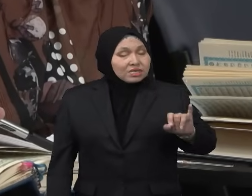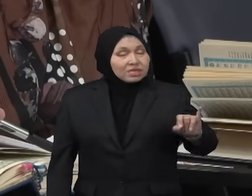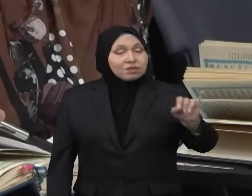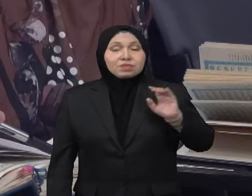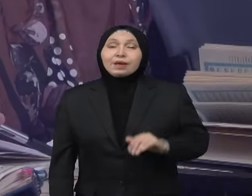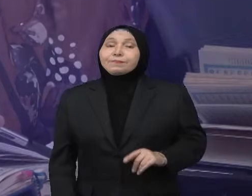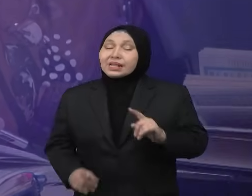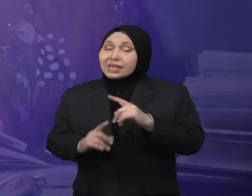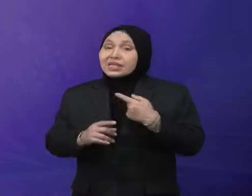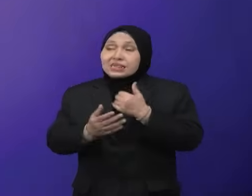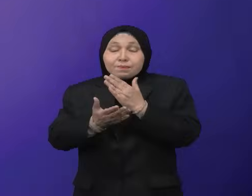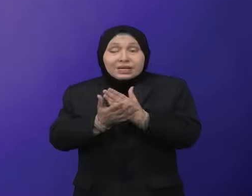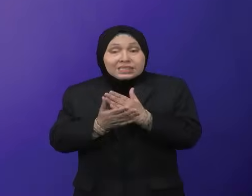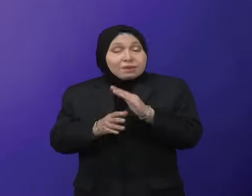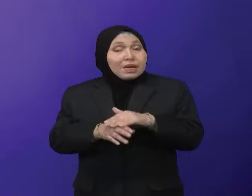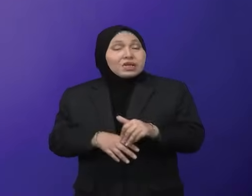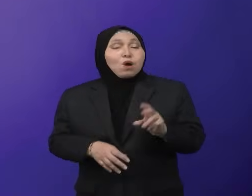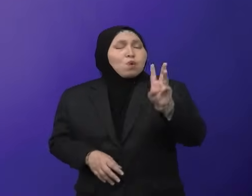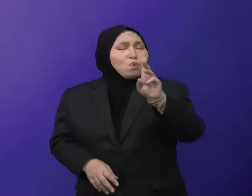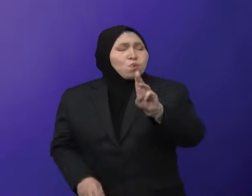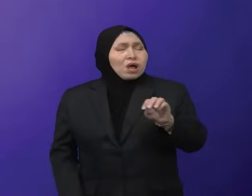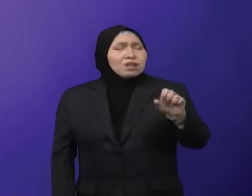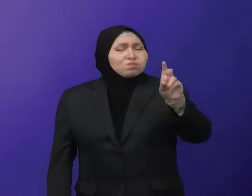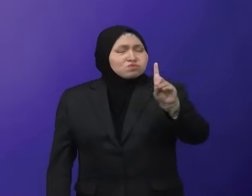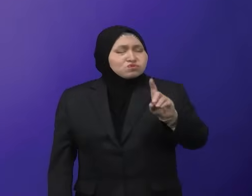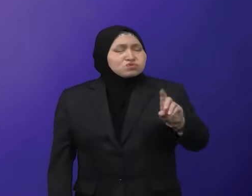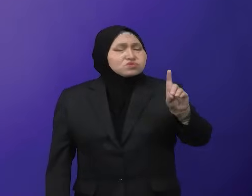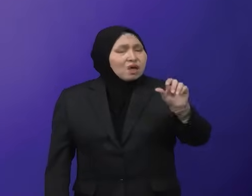والمستضعفين. Bila kita berhenti pada والمستضعفين